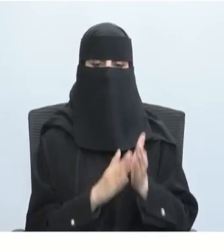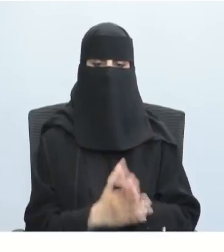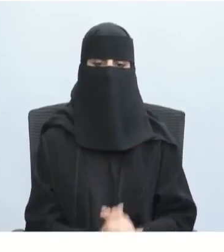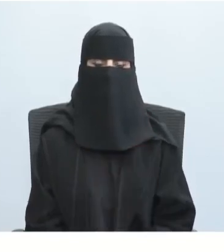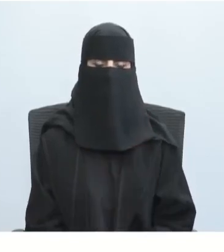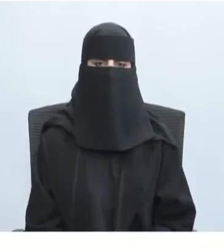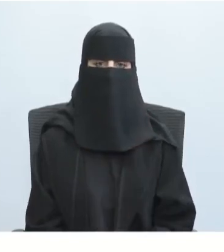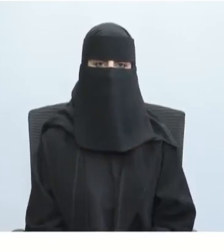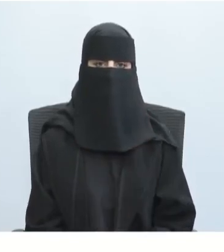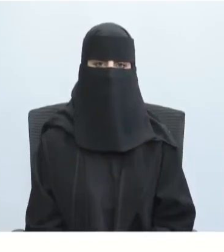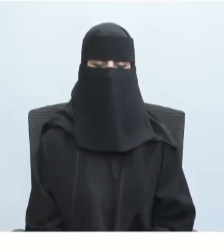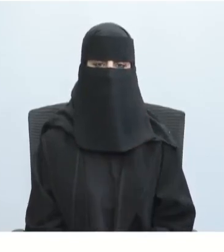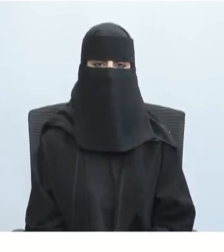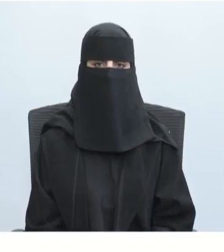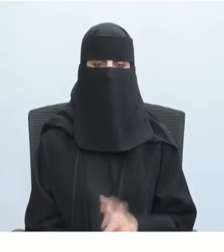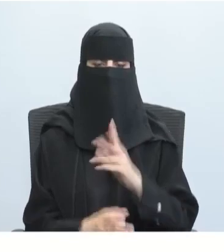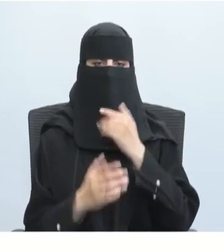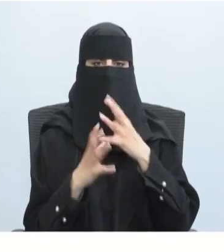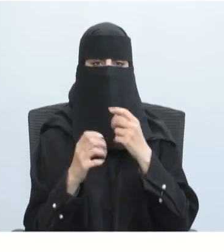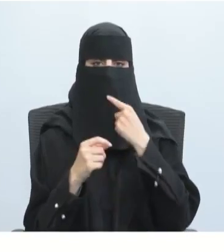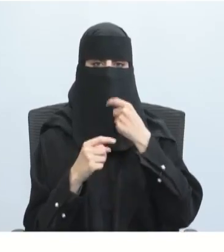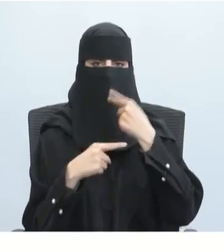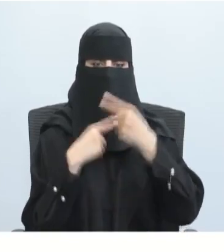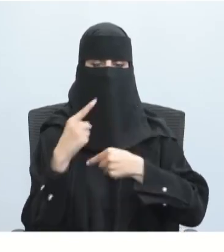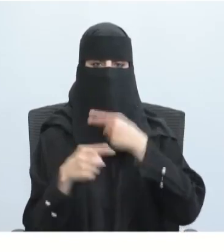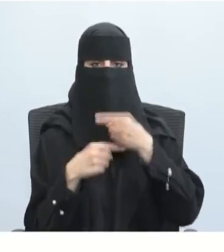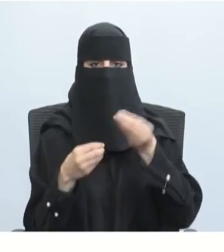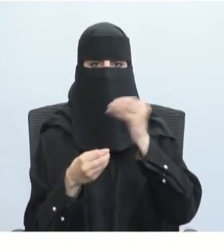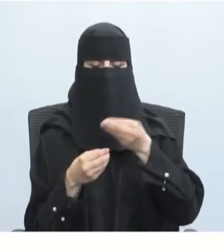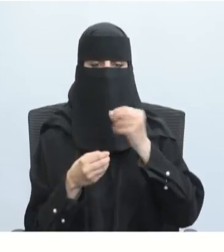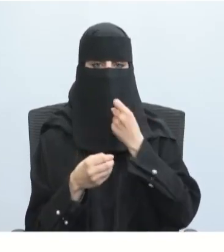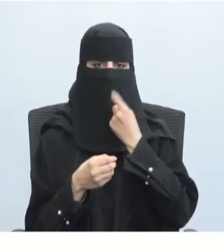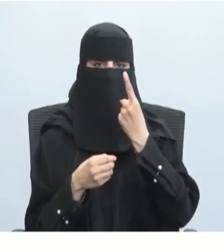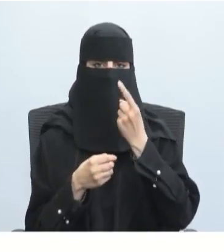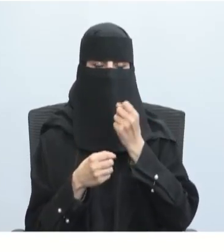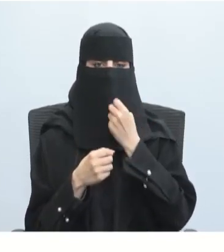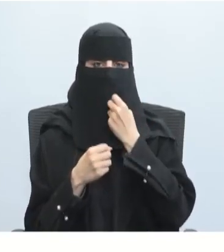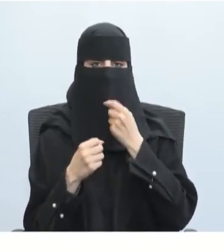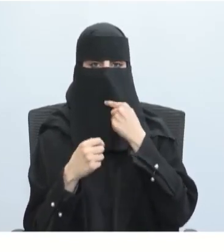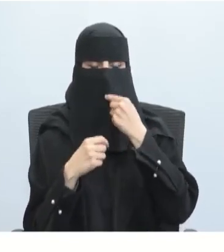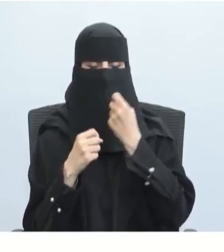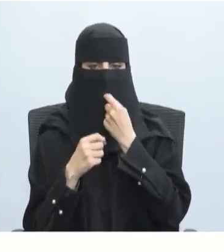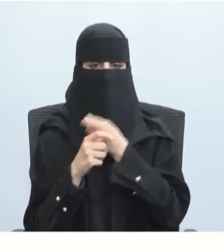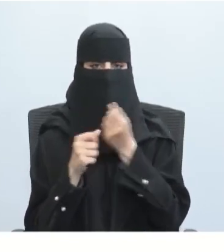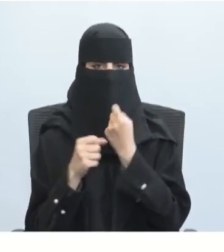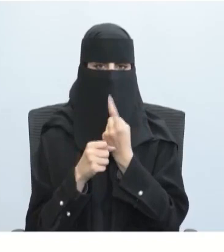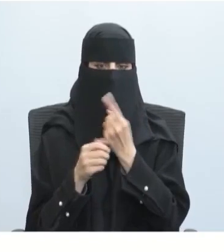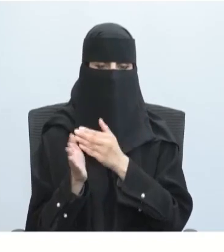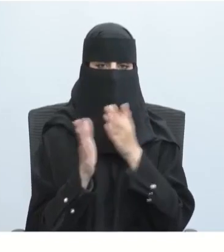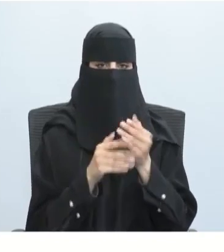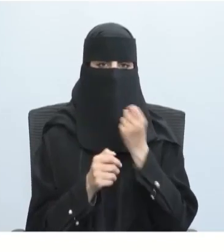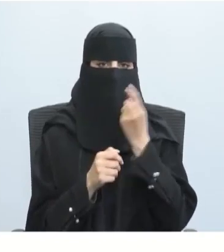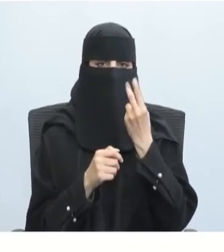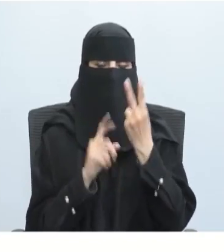الزمنيه لسلسله من المبالغ بمعنى كل سنه سنودع مثلا 100 ريال في السنه الاولى في السنه الثانيه مثلا 100 ريال في السنه